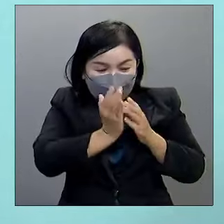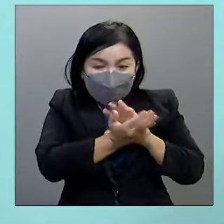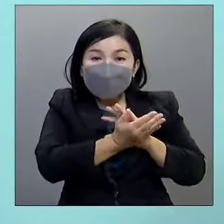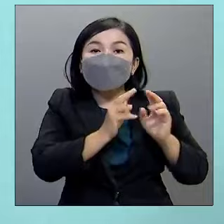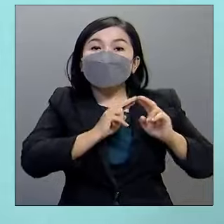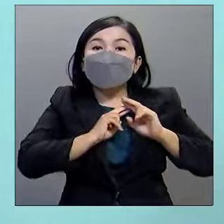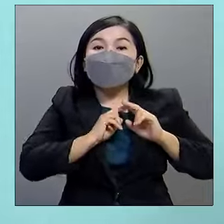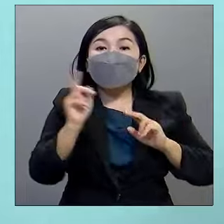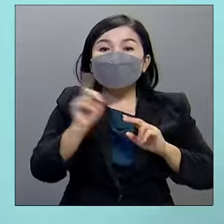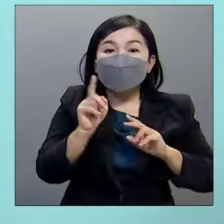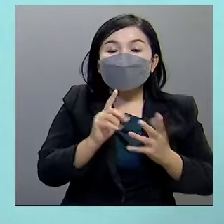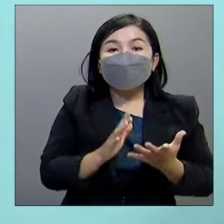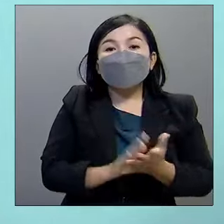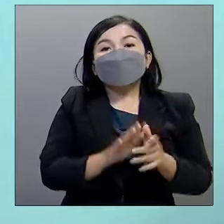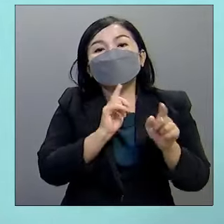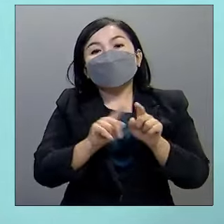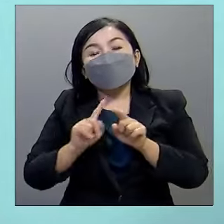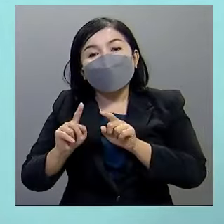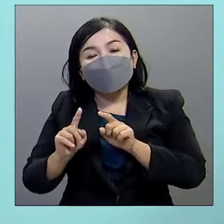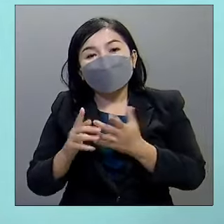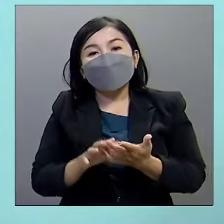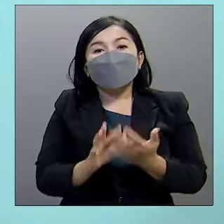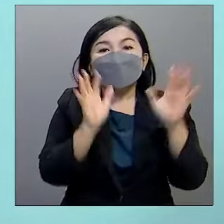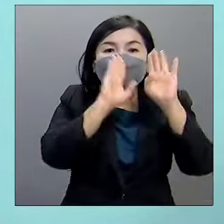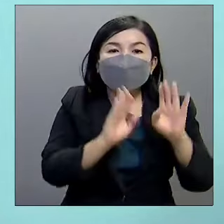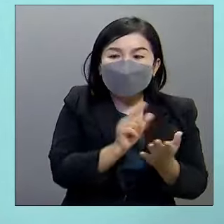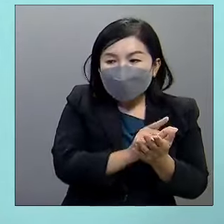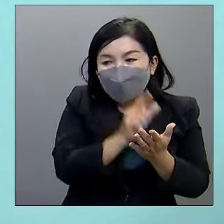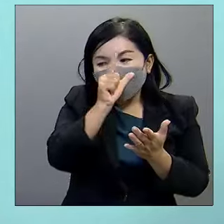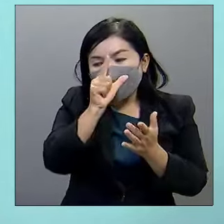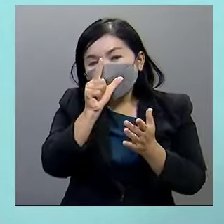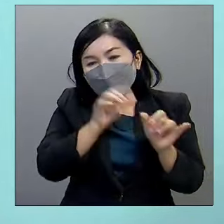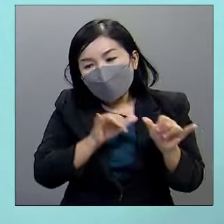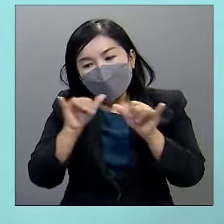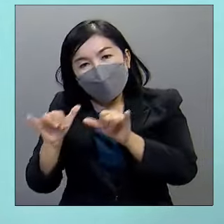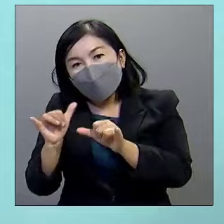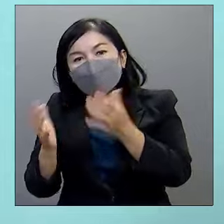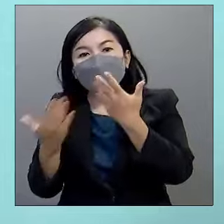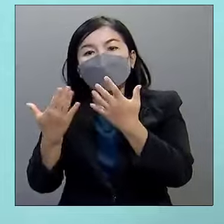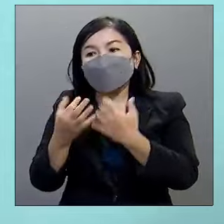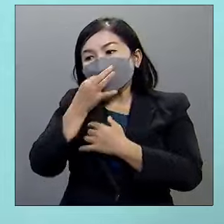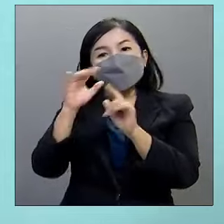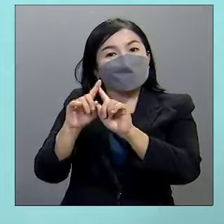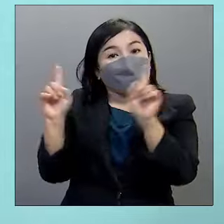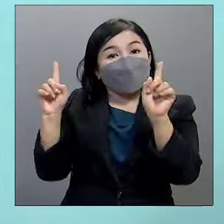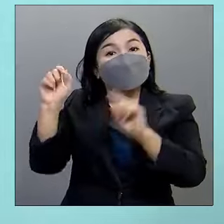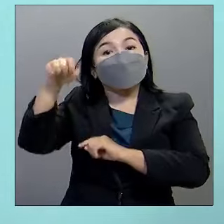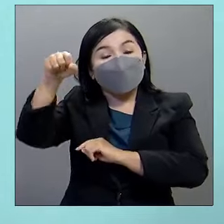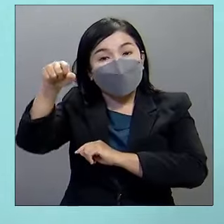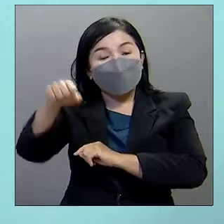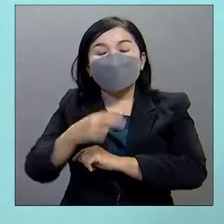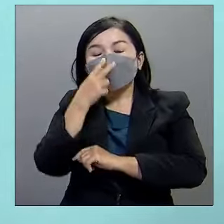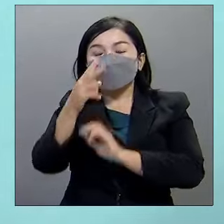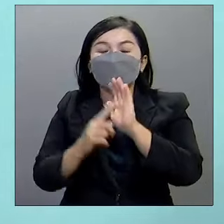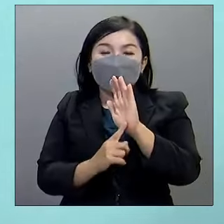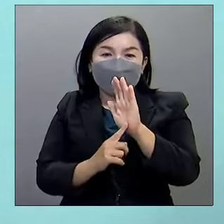ออกจากคอมฟอร์ตโซนเดิมๆนะคะแล้วก็ออกมาสู่อีกหนึ่งเรื่องที่อาจจะเป็นศาสตร์คนละอย่างด้วยซ้ำไปอย่างเช่นเรื่องราว